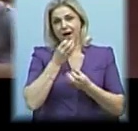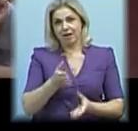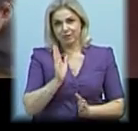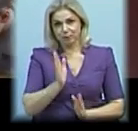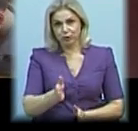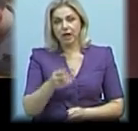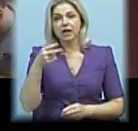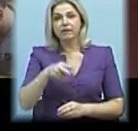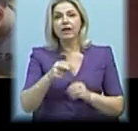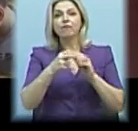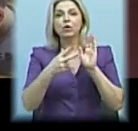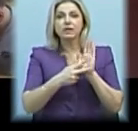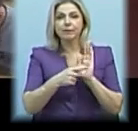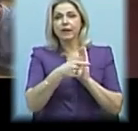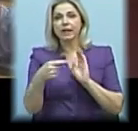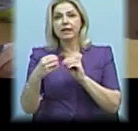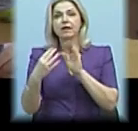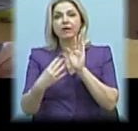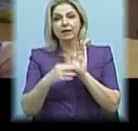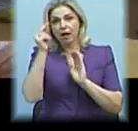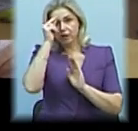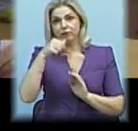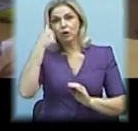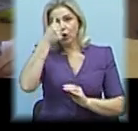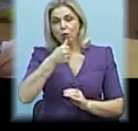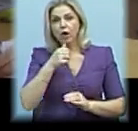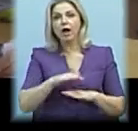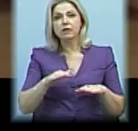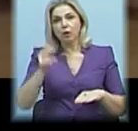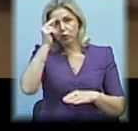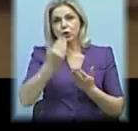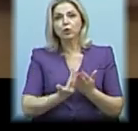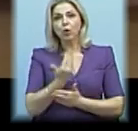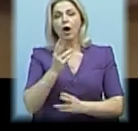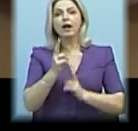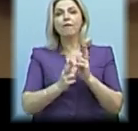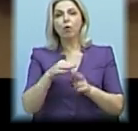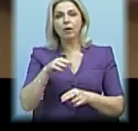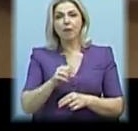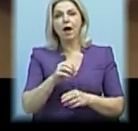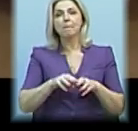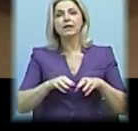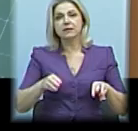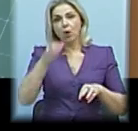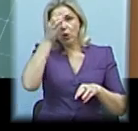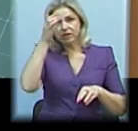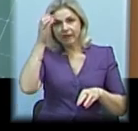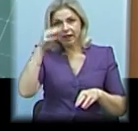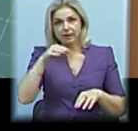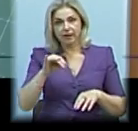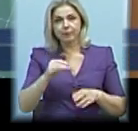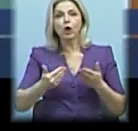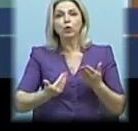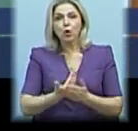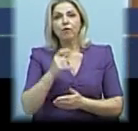З 2018-2019 навчального року школярі навчатимуться по-новому, за реформою Міністерства освіти та науки. Нова